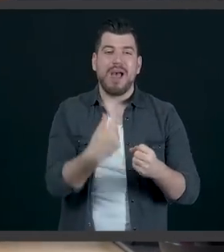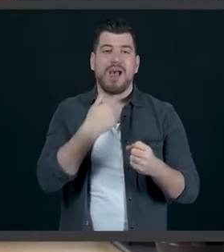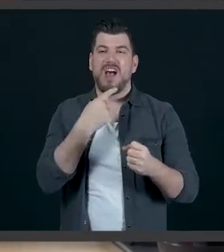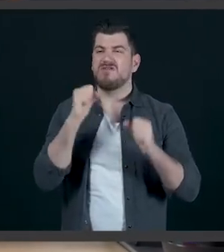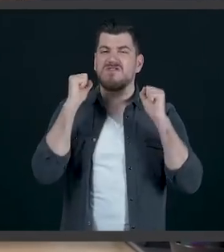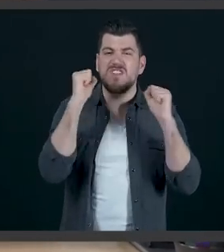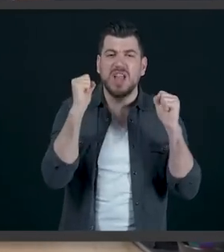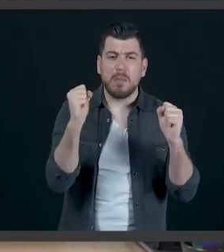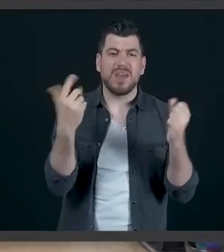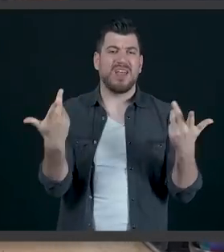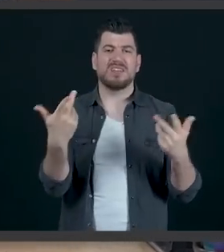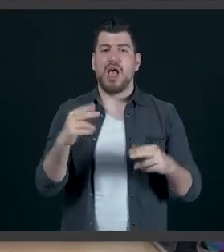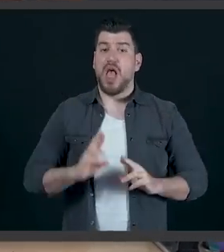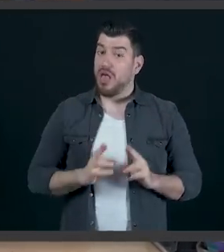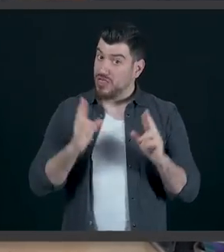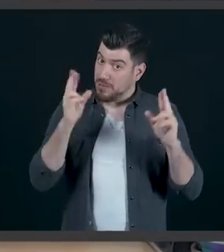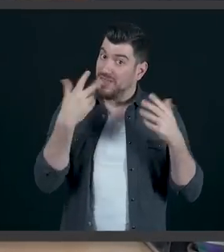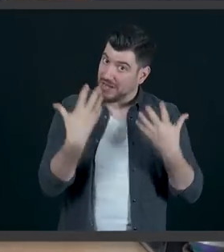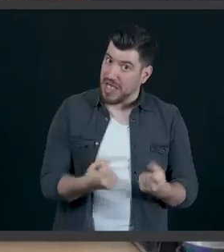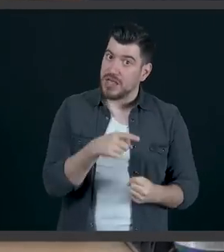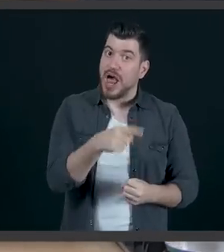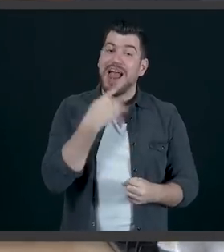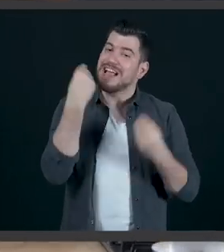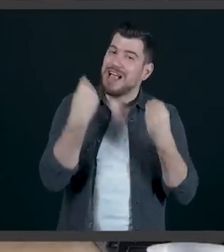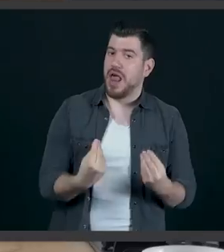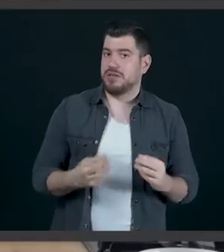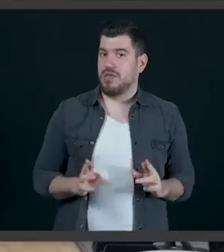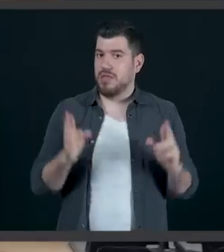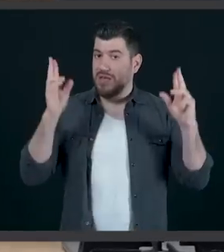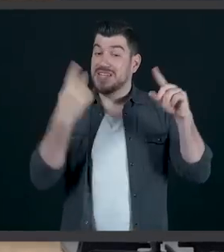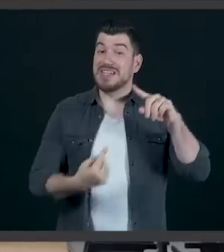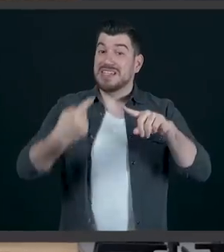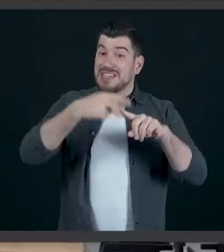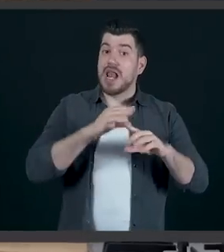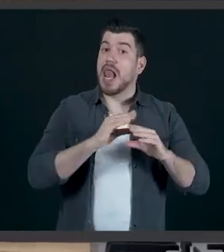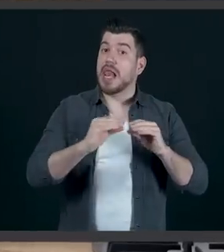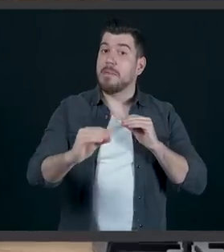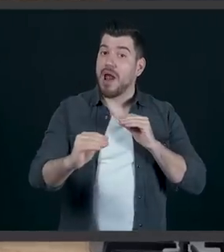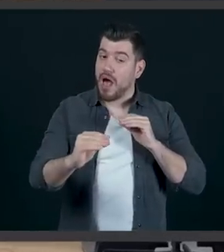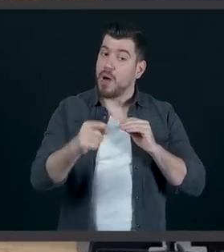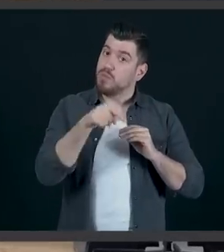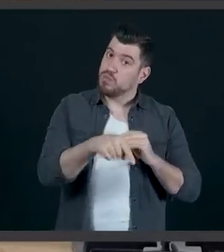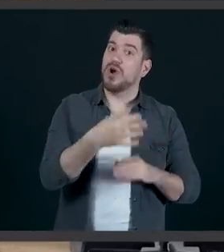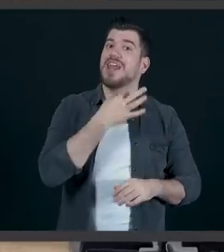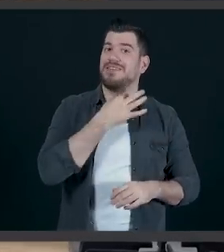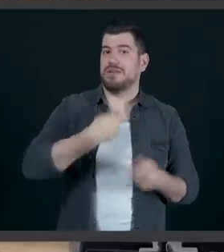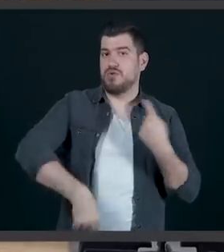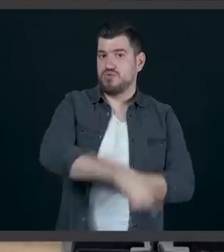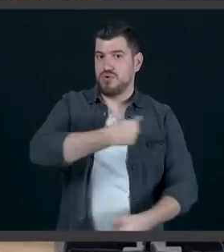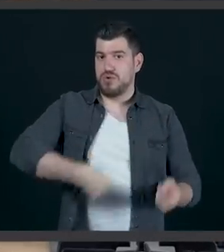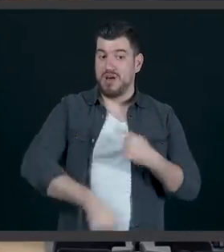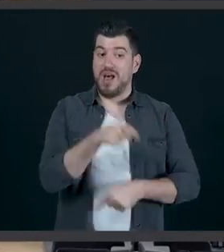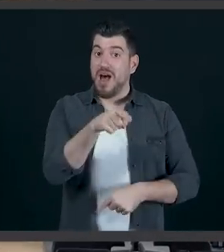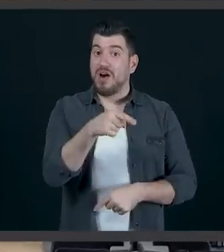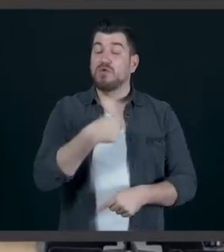βιταμίνες, αρκετές θερμίδες, αλλά καλές θερμίδες. Έχει τα λιπαρά από το ταχίνι που είναι πολύ καλά λιπαρά, τα χρειαζόμαστε. Οπότε ως τώρα είναι super